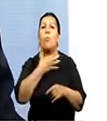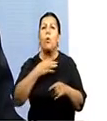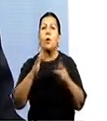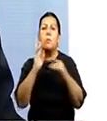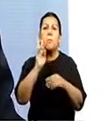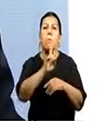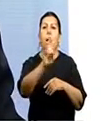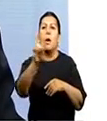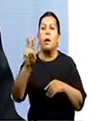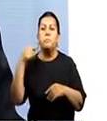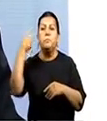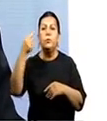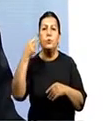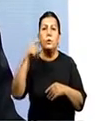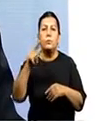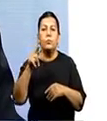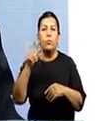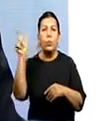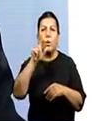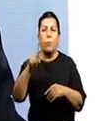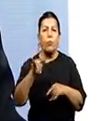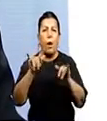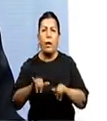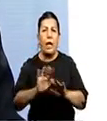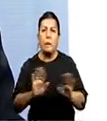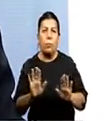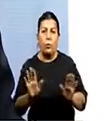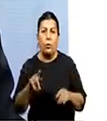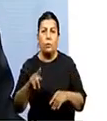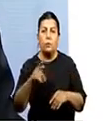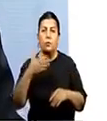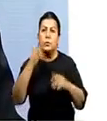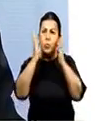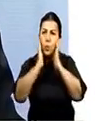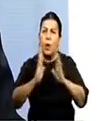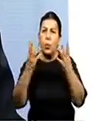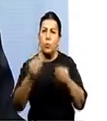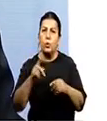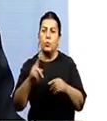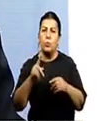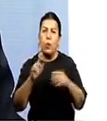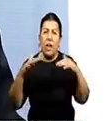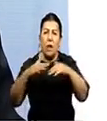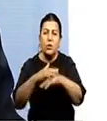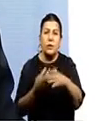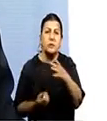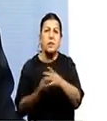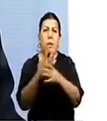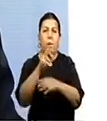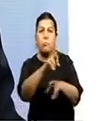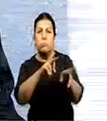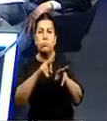boğaza bakarak şunu düşünmüştüm. Yani bu ülke bunu hak etmiyor. Ve şükürler olsun ki o gecenin sabahında tankların